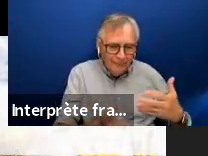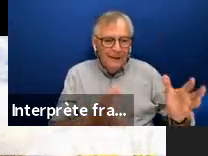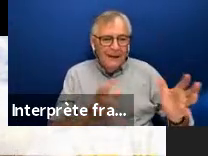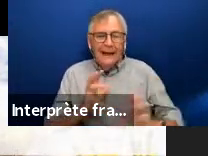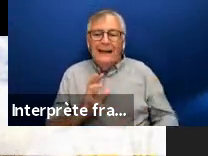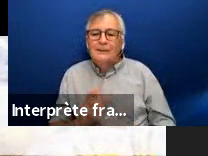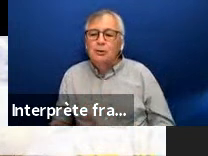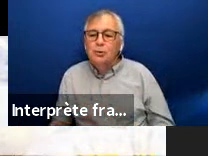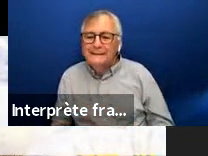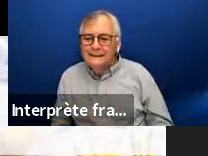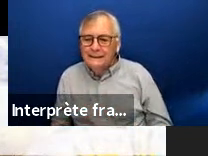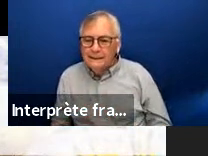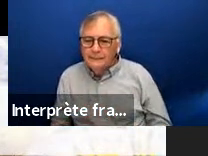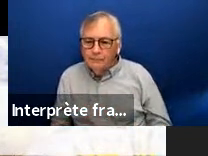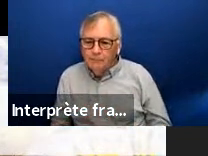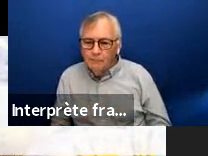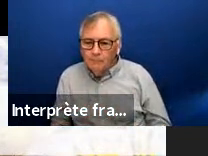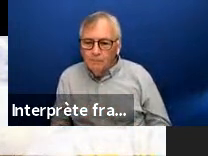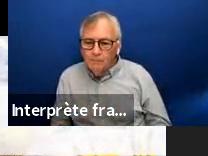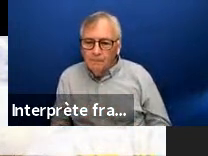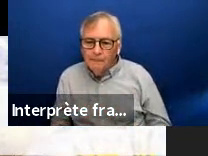artistiquement, la surdité.